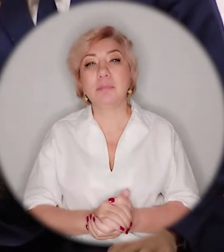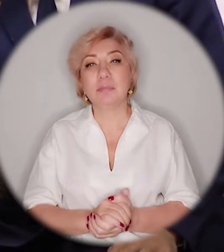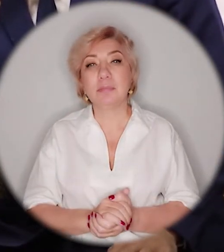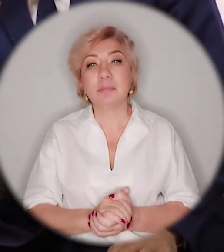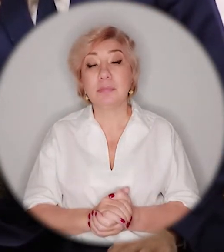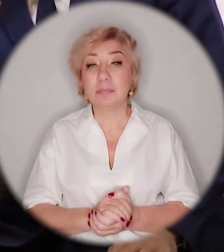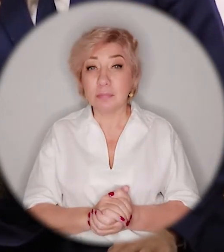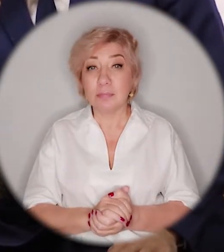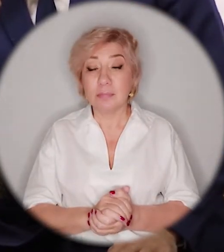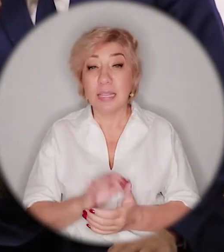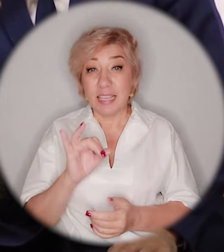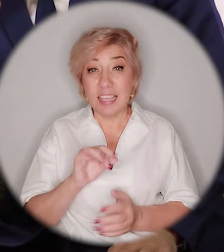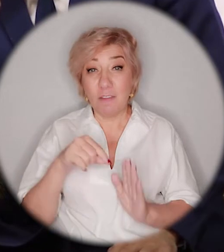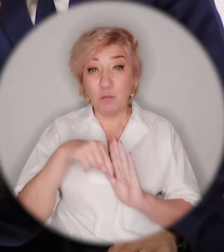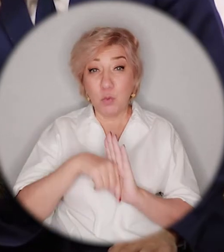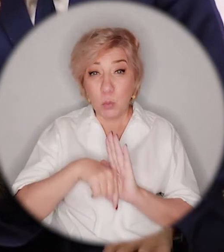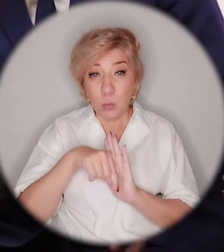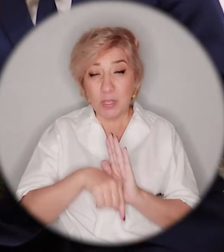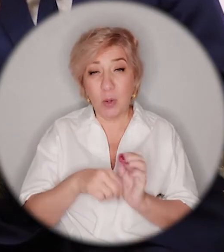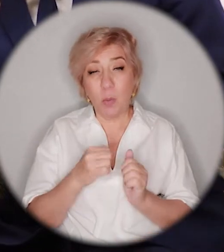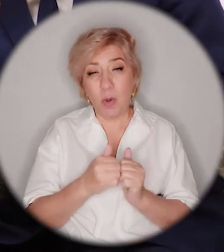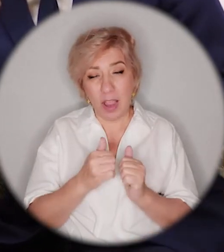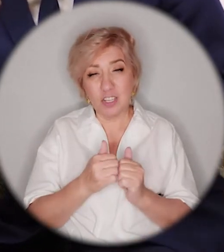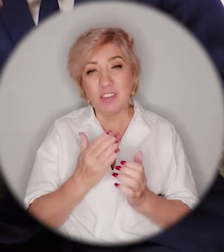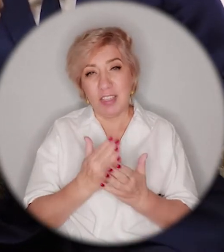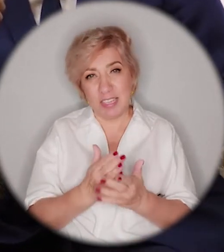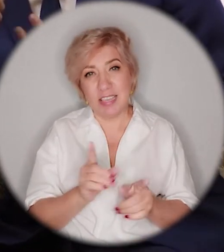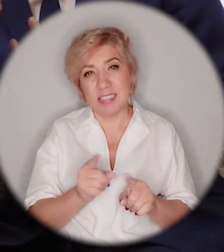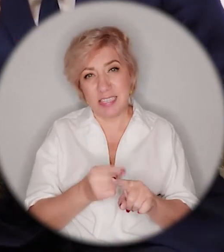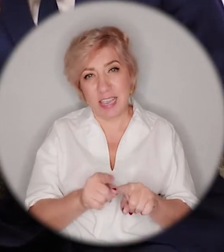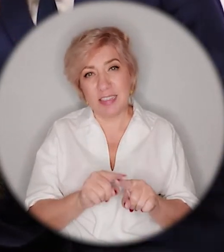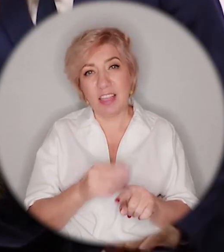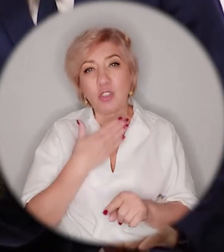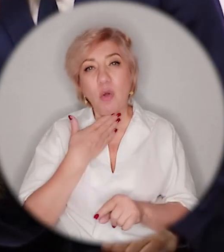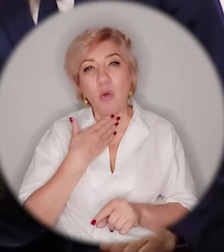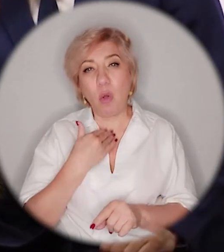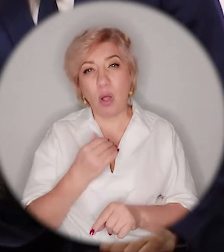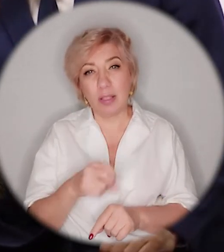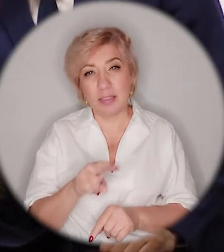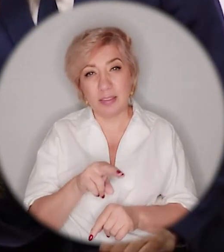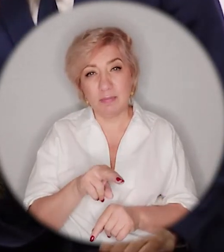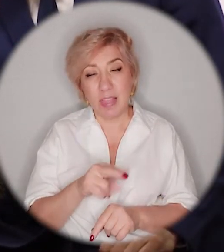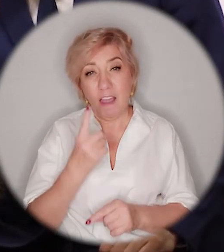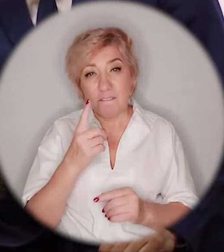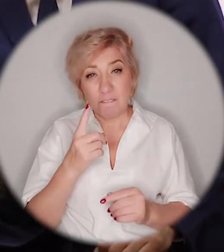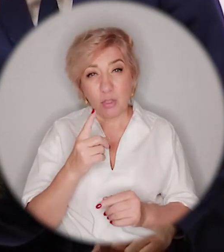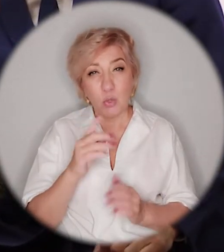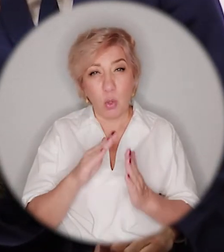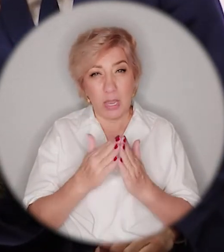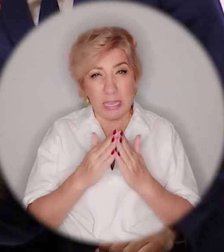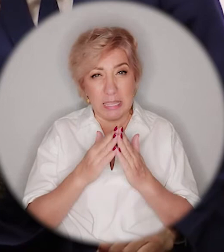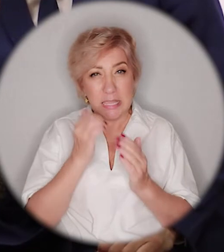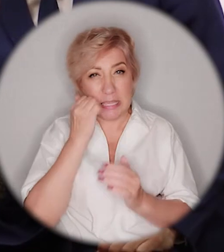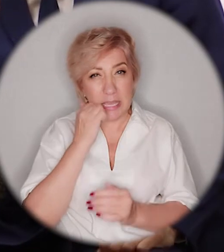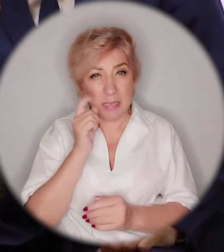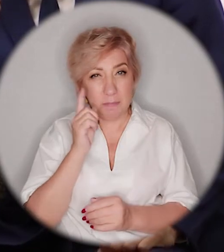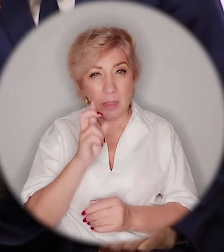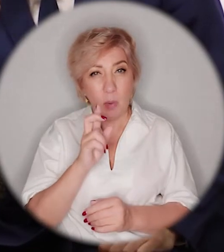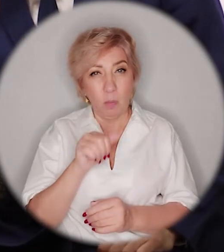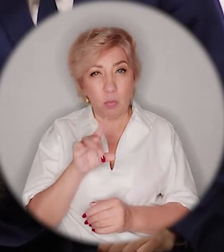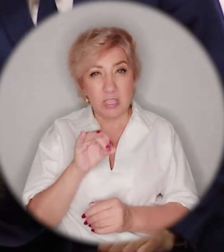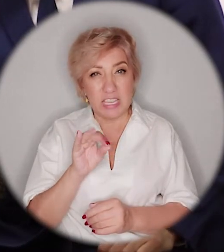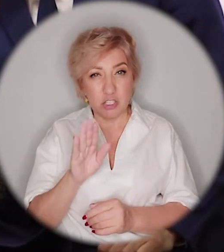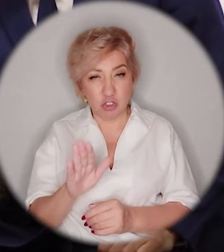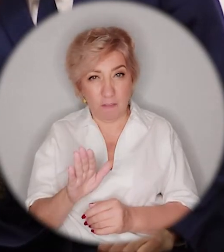и внутри у каждого из этот голод и добились борг в 1 де sky книги